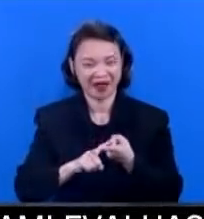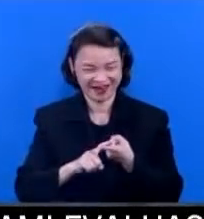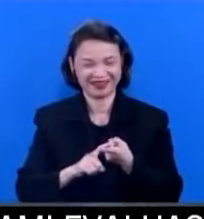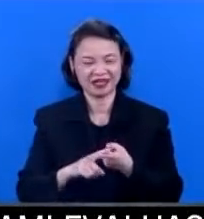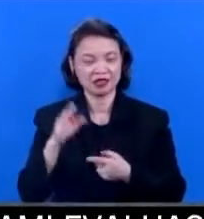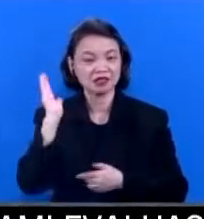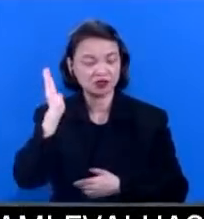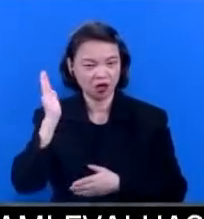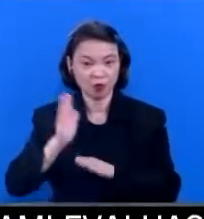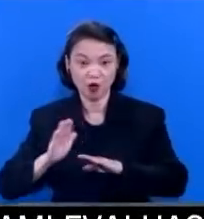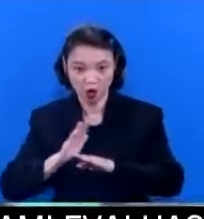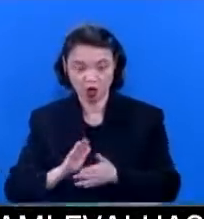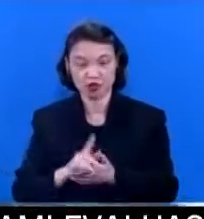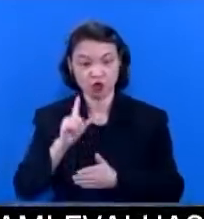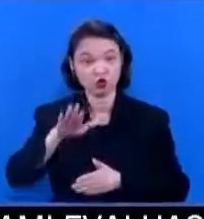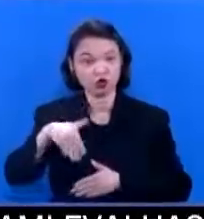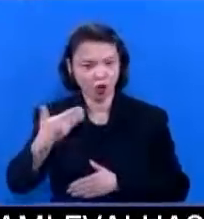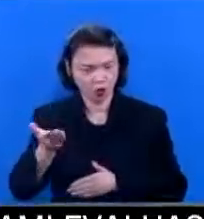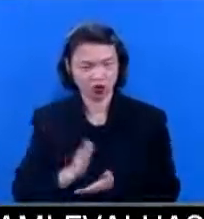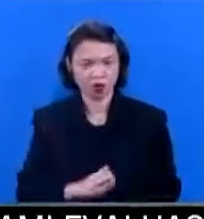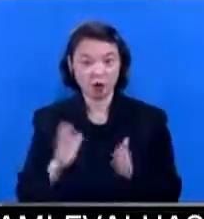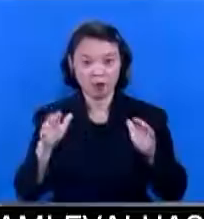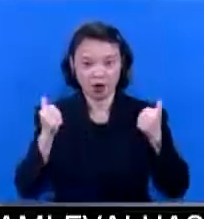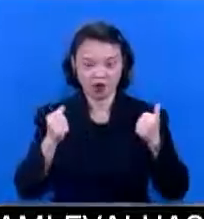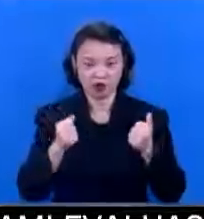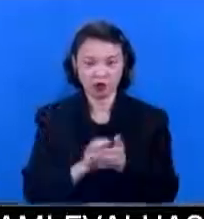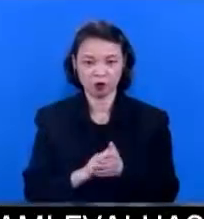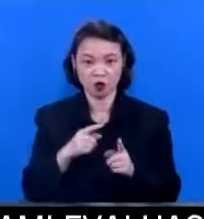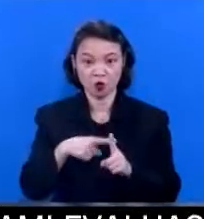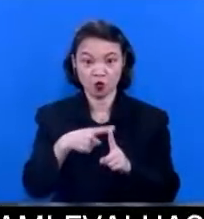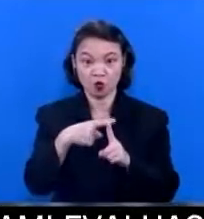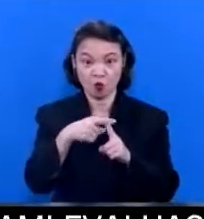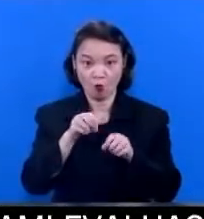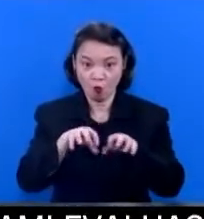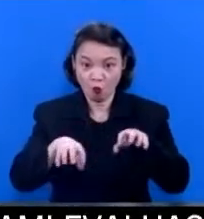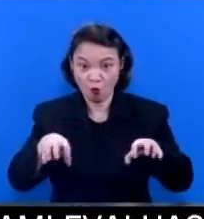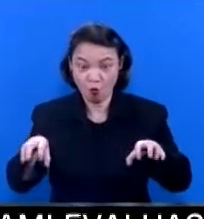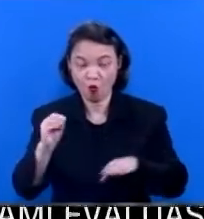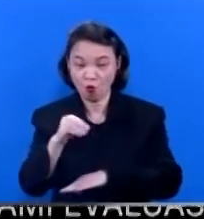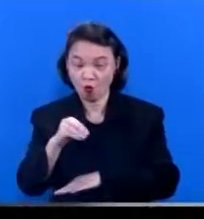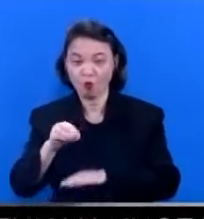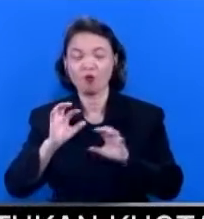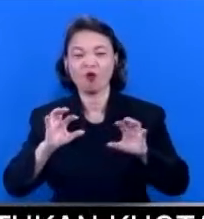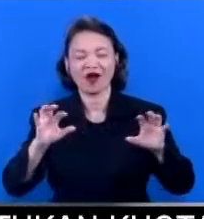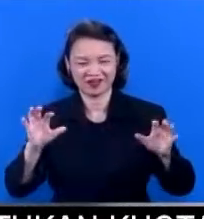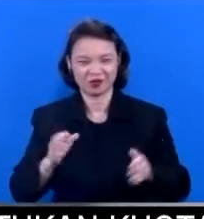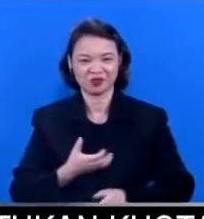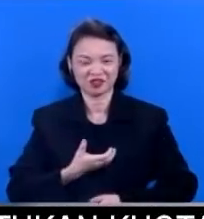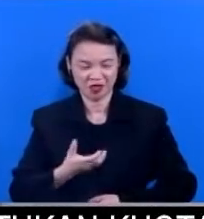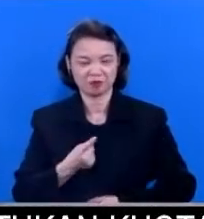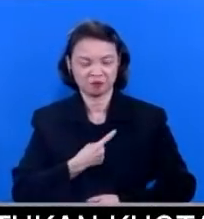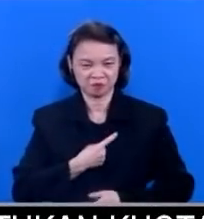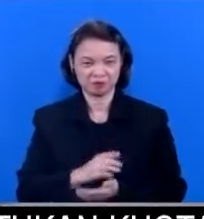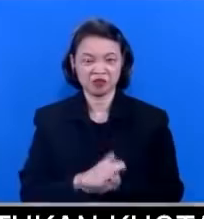Setelah dipelihara lebih dari setahun, Erza berhasil mengembangbiakan ayam ini menjadi puluhan ekor. Selain dipelihara untuk kesenangan pribadi, sebagian ayam